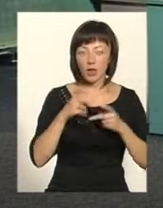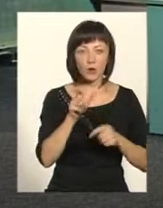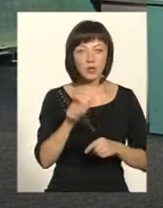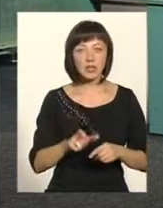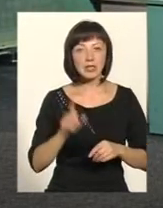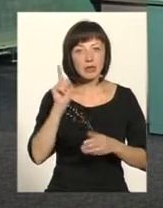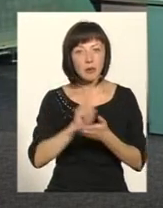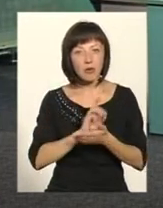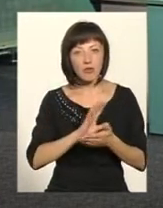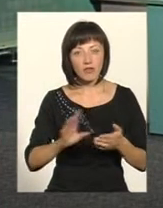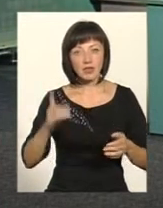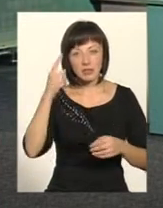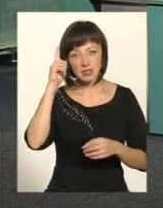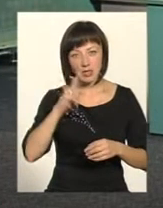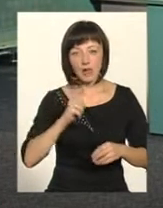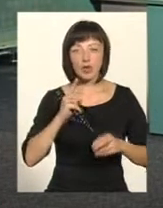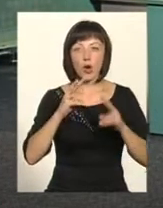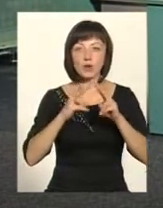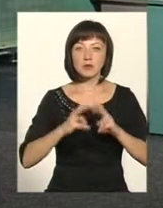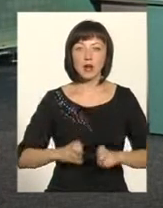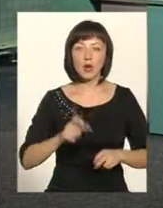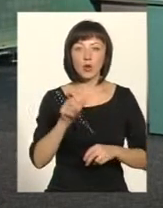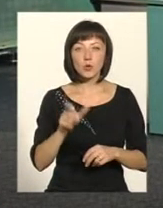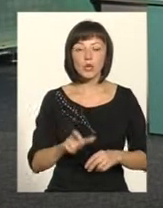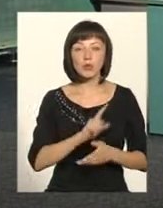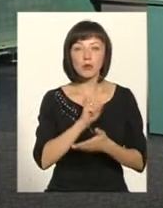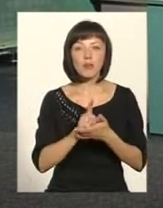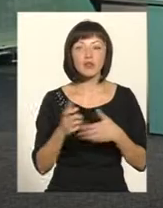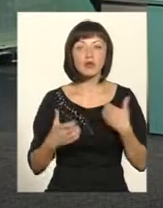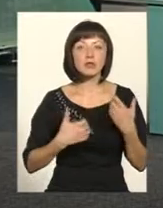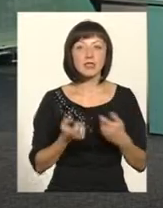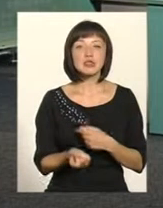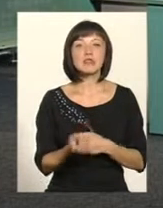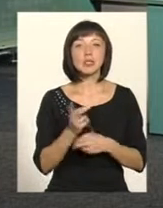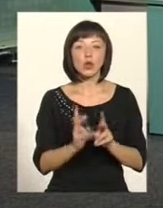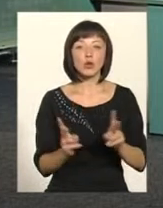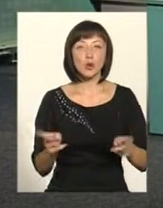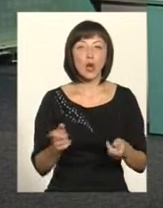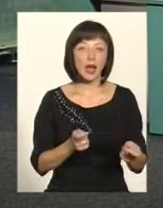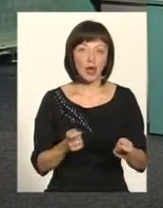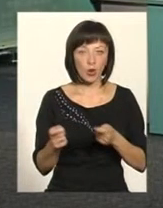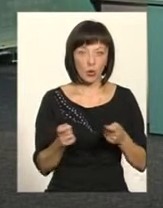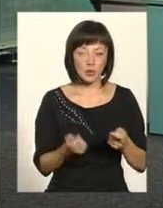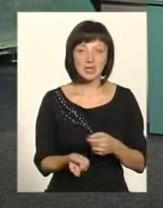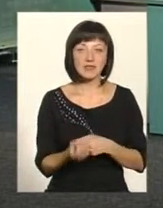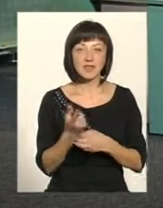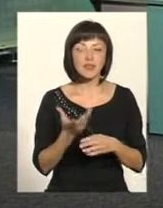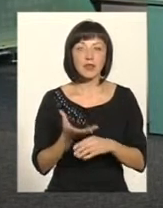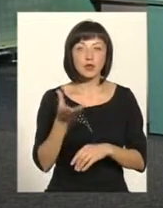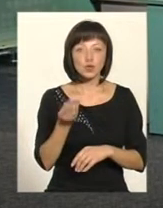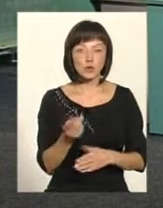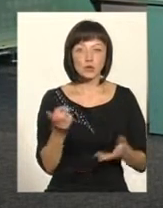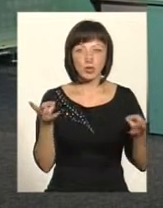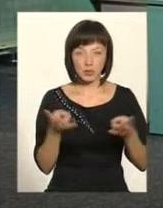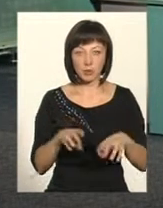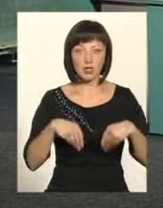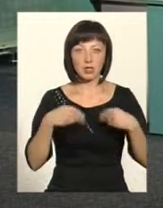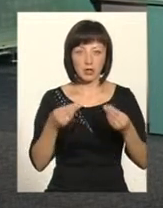знати і розбиратися. І вона не повинна, це людину не повинно турбувати, звідки і хто керує, і звідки фінансується. Їй потрібно